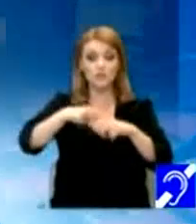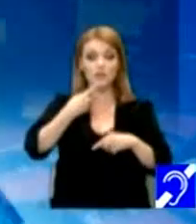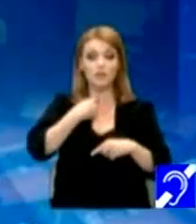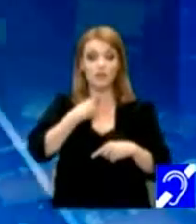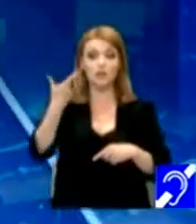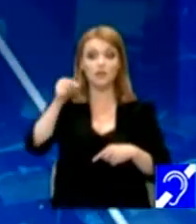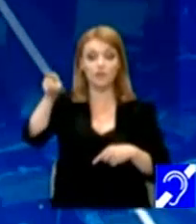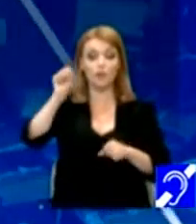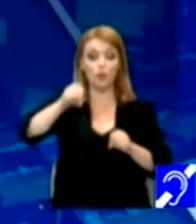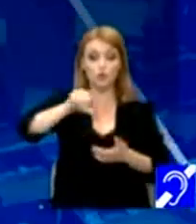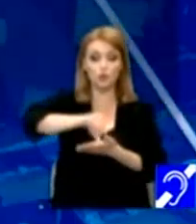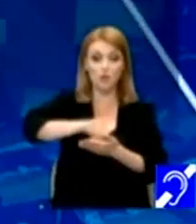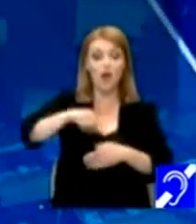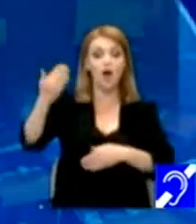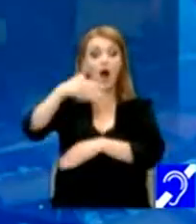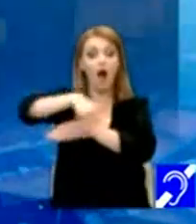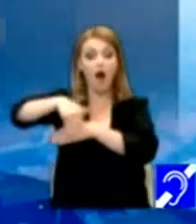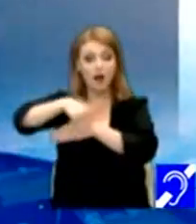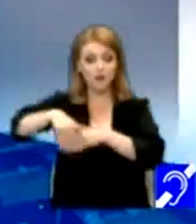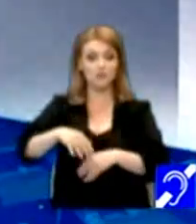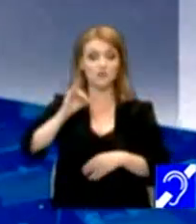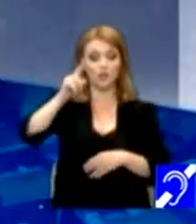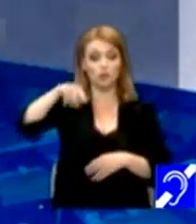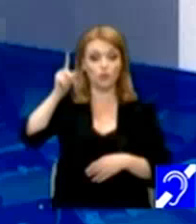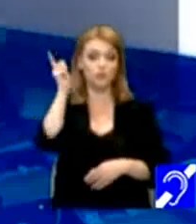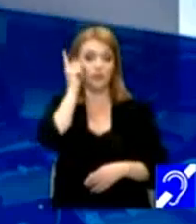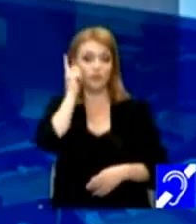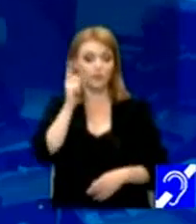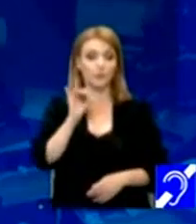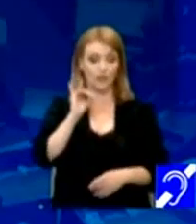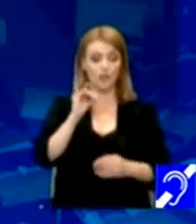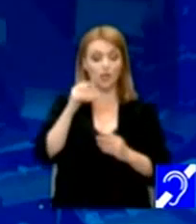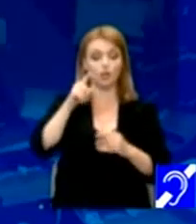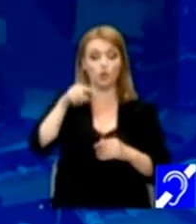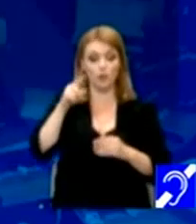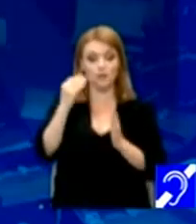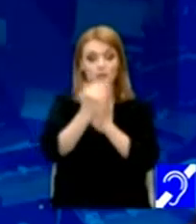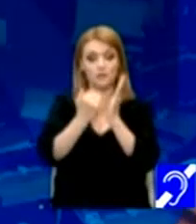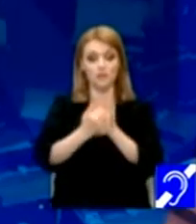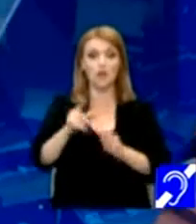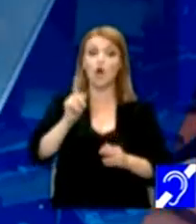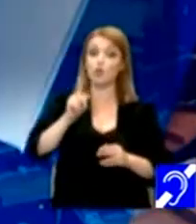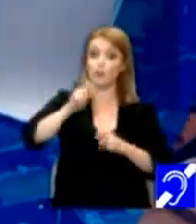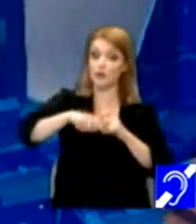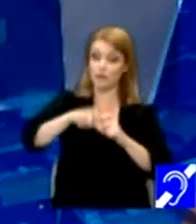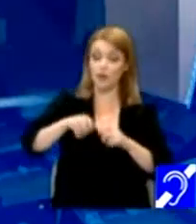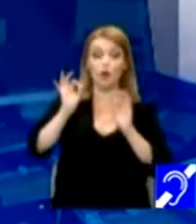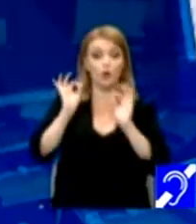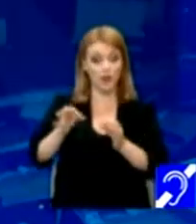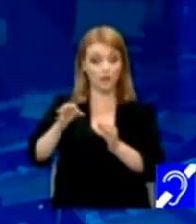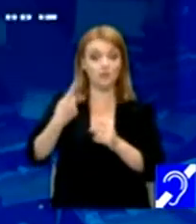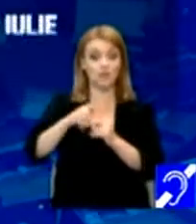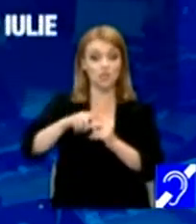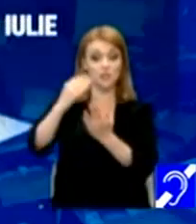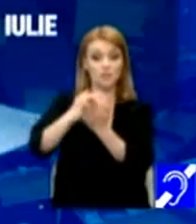vota, adresa acesteia, datele de contact și numărul din listă. Pentru a verifica corectitudinea listelor